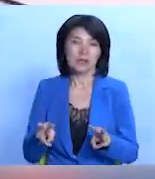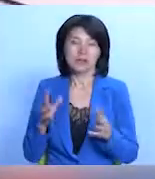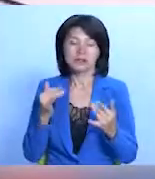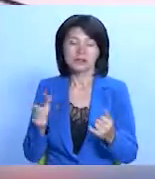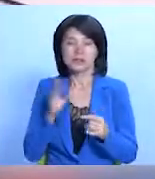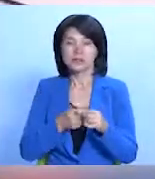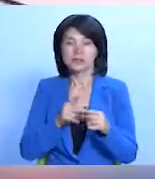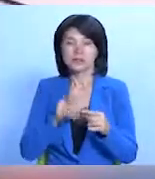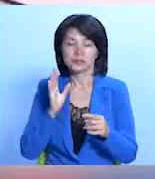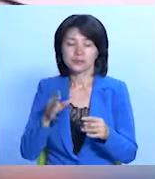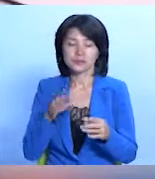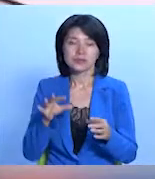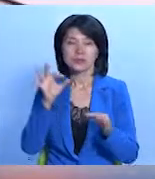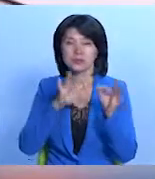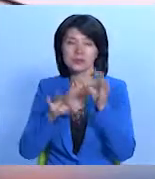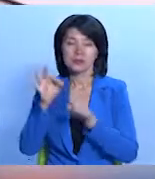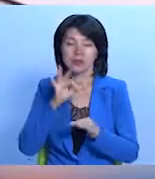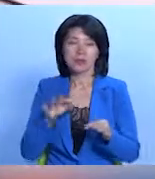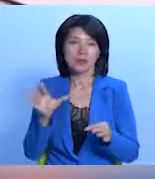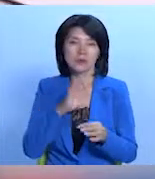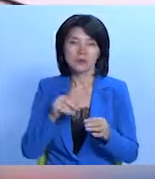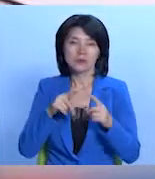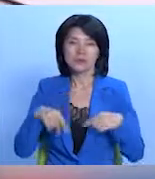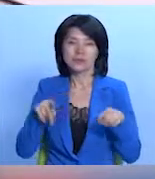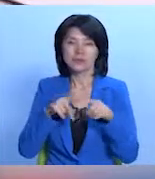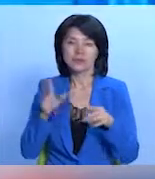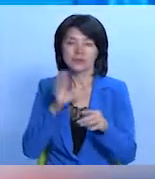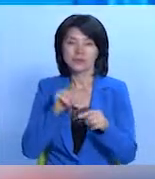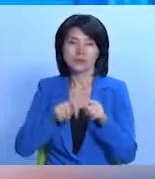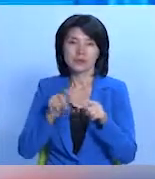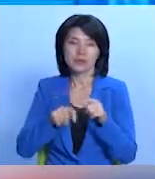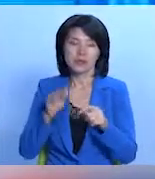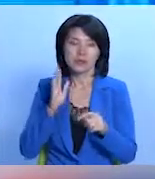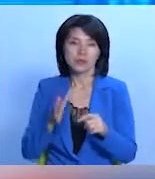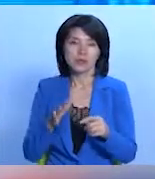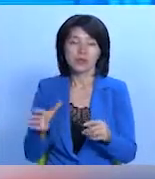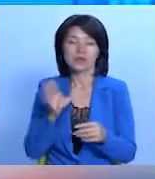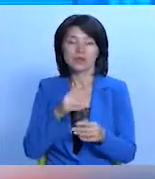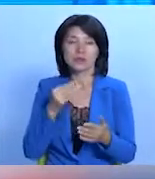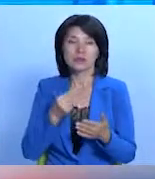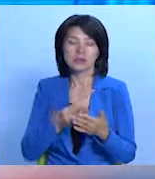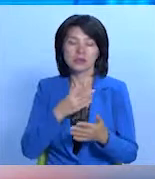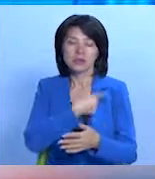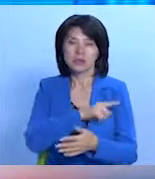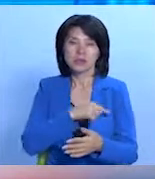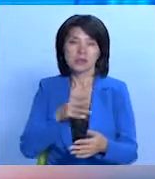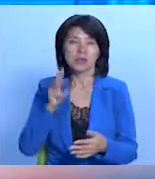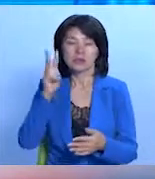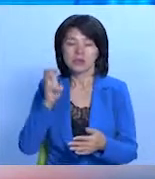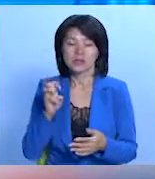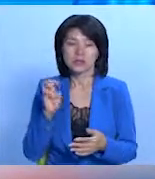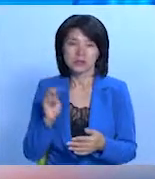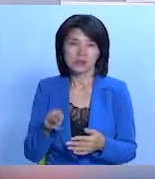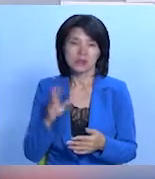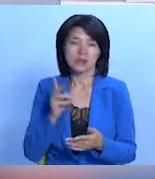көшті. Яғни онлайн бейне қоңырау арқылы медициналық мекемелердің жұмысы бақыланатын болады. Елордалық дәрігерлер бұл тәжірибені іс жүзінде